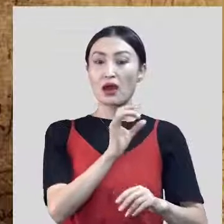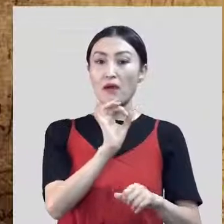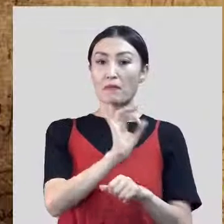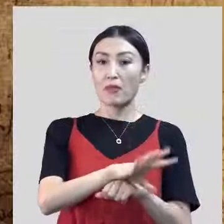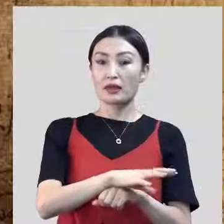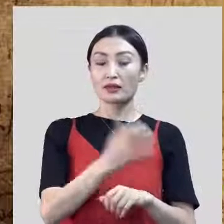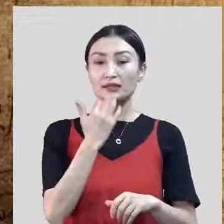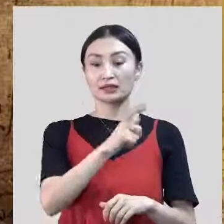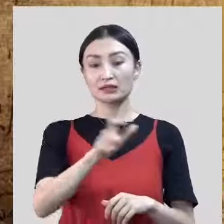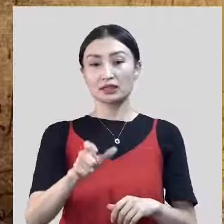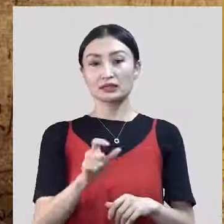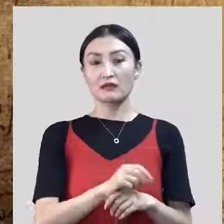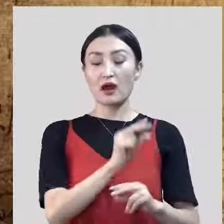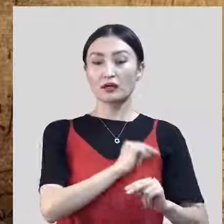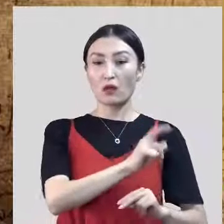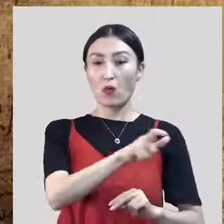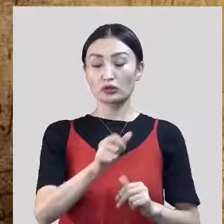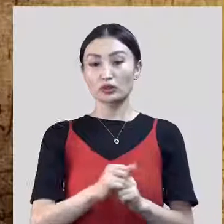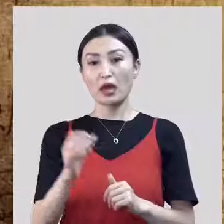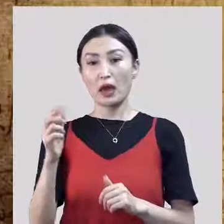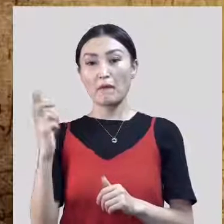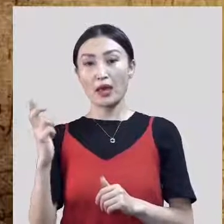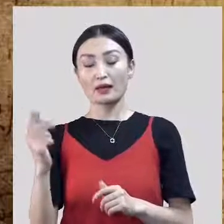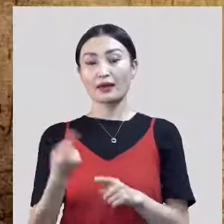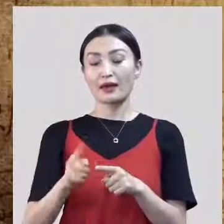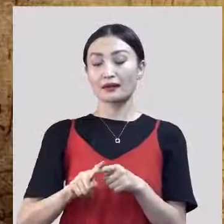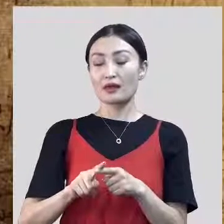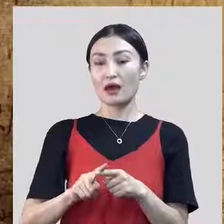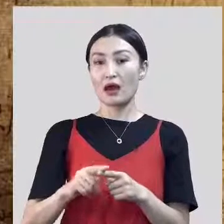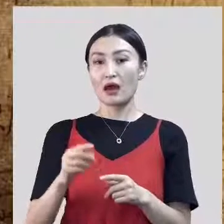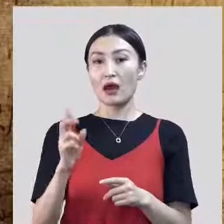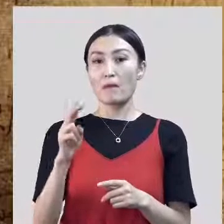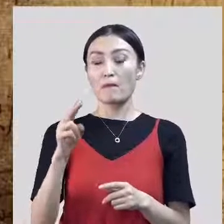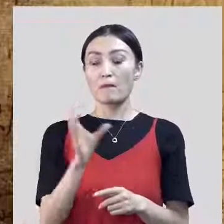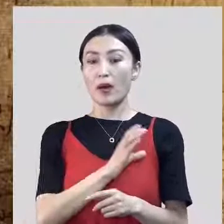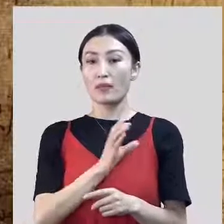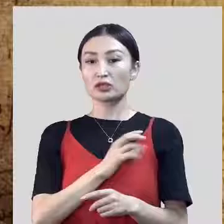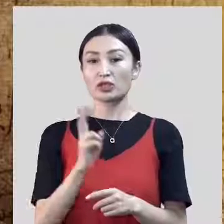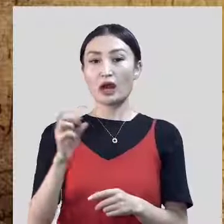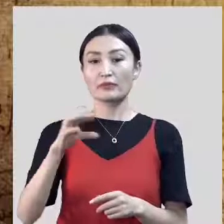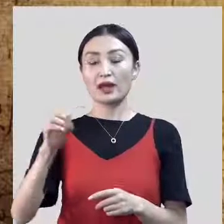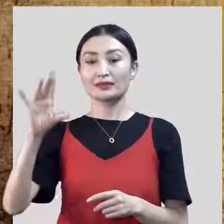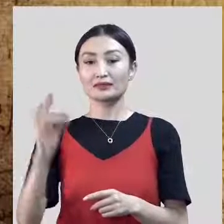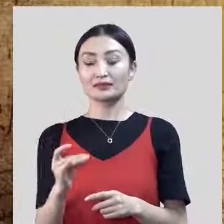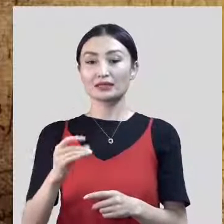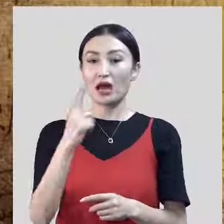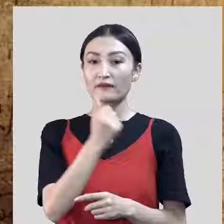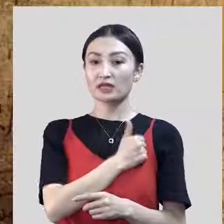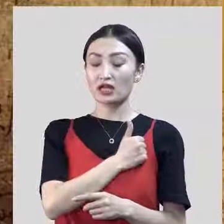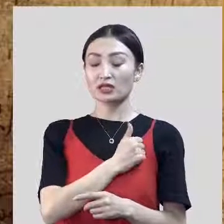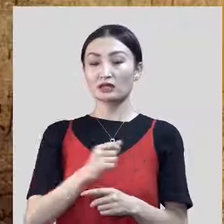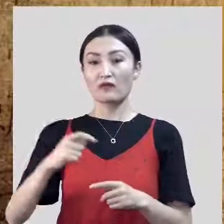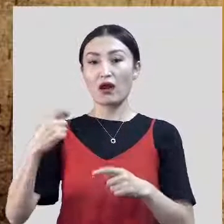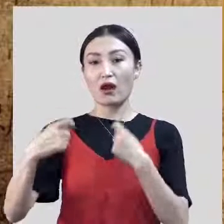крестьянства большевики сторонники белых это помещики капиталисты торговцы офицерство